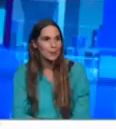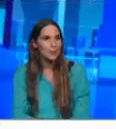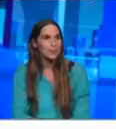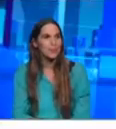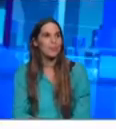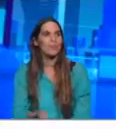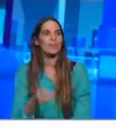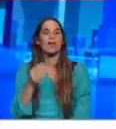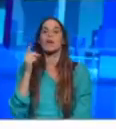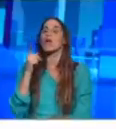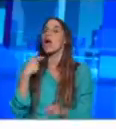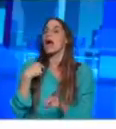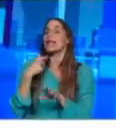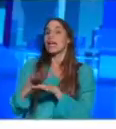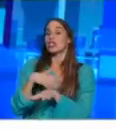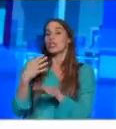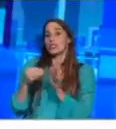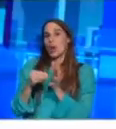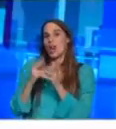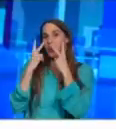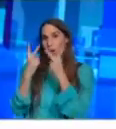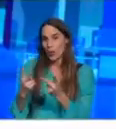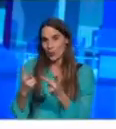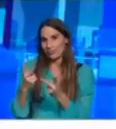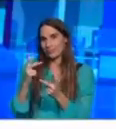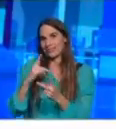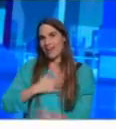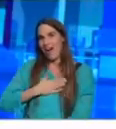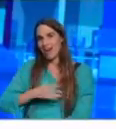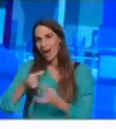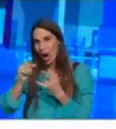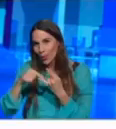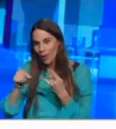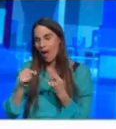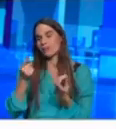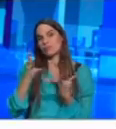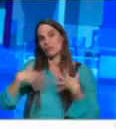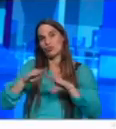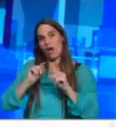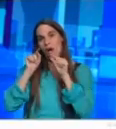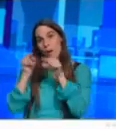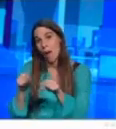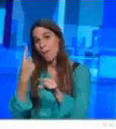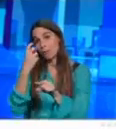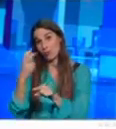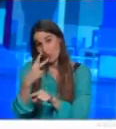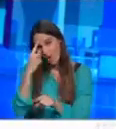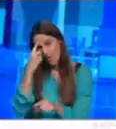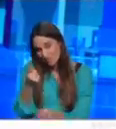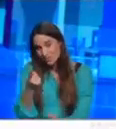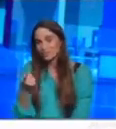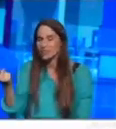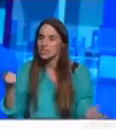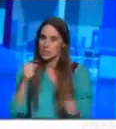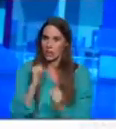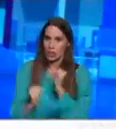תשמעי, הרגשתי צורך ללכת לבקר אותו חג חנוכה. את יודעת שבני משפחתו מגיעים אליו רק אחת לשבועיים, אז זה